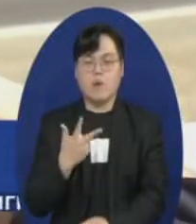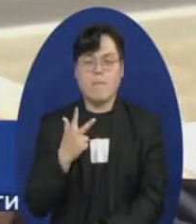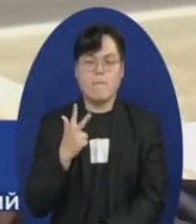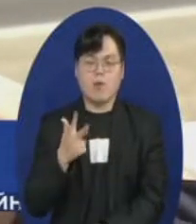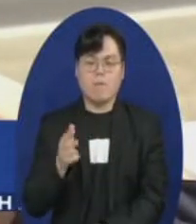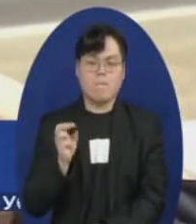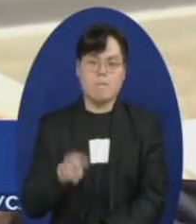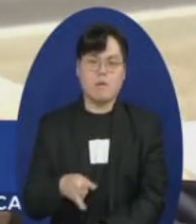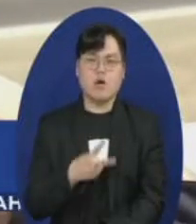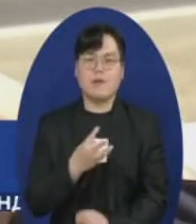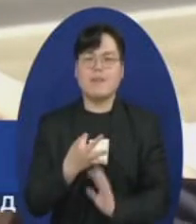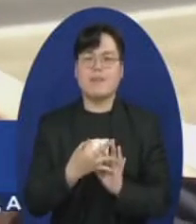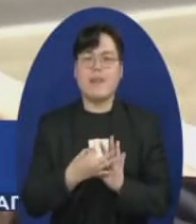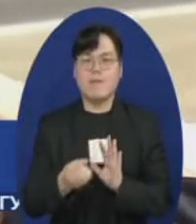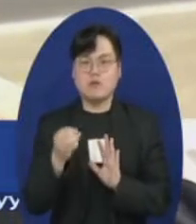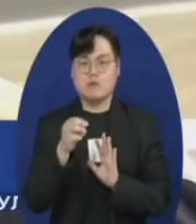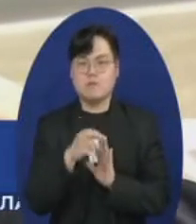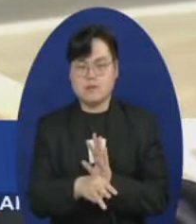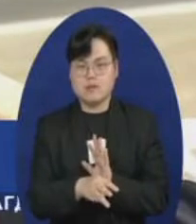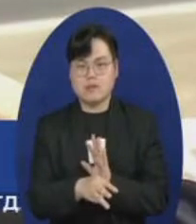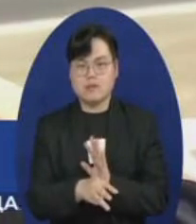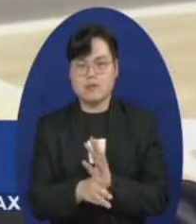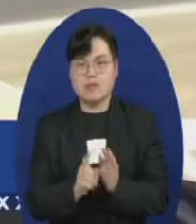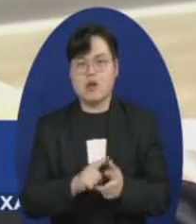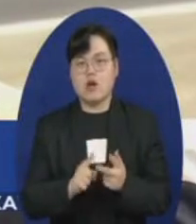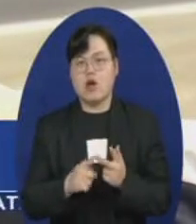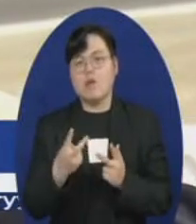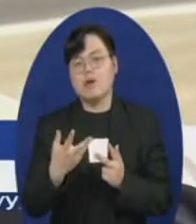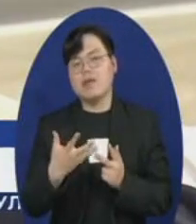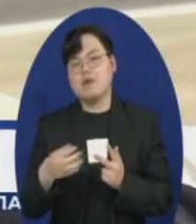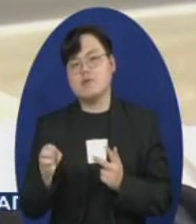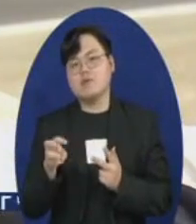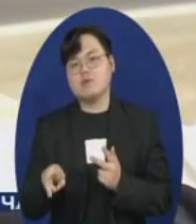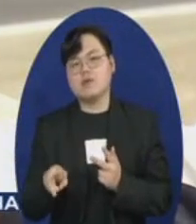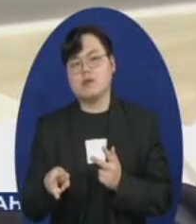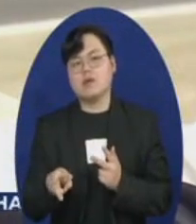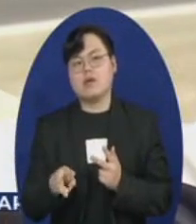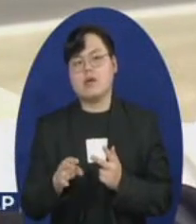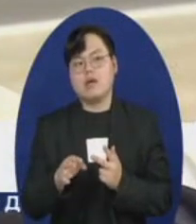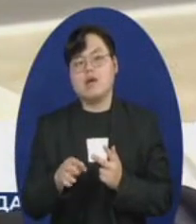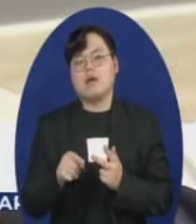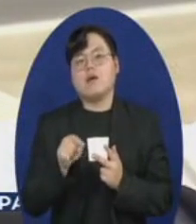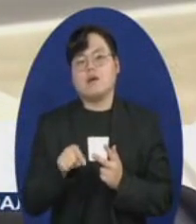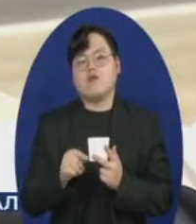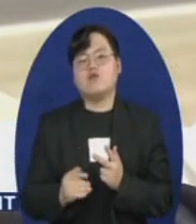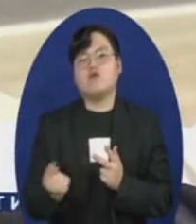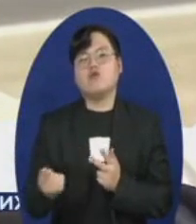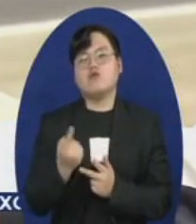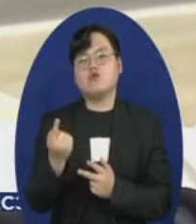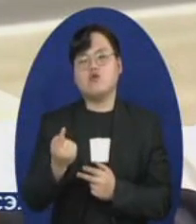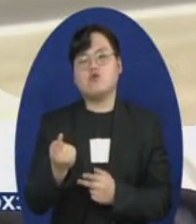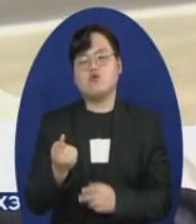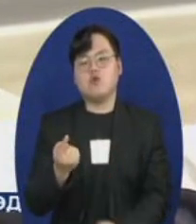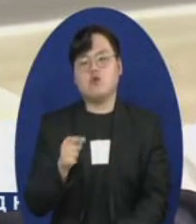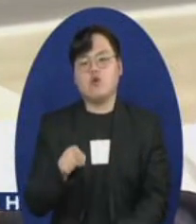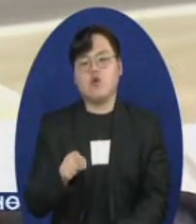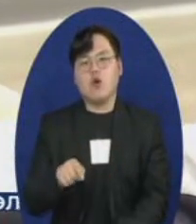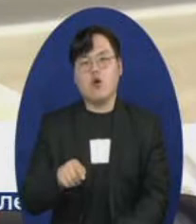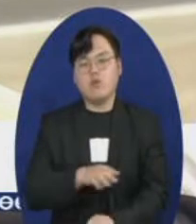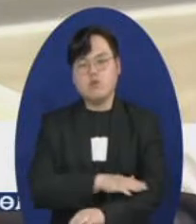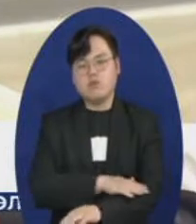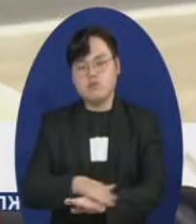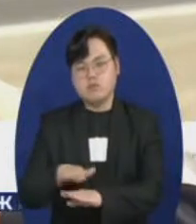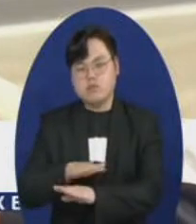илүү 3000 м, 2800 м, тэгээ 3 дахь нь 2500 м-ийн далайн түвшнээсээ өндөртэй. Тэгээ бүрэн өвч хийж байгаа